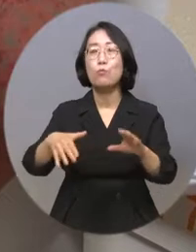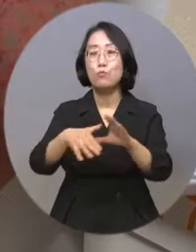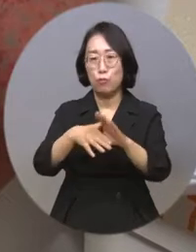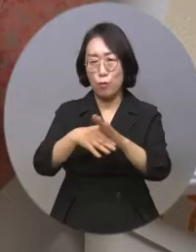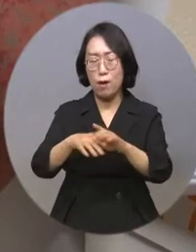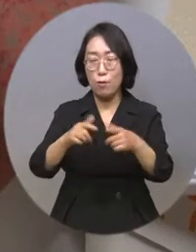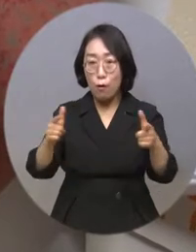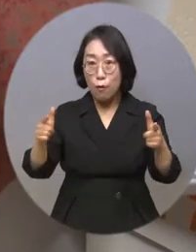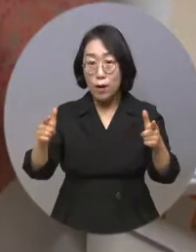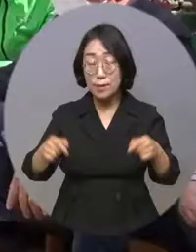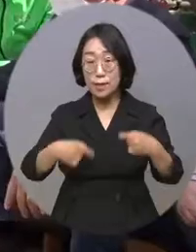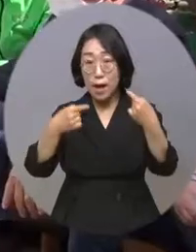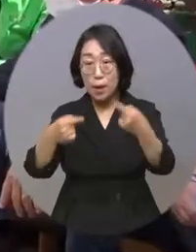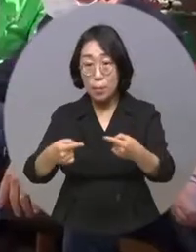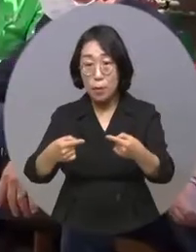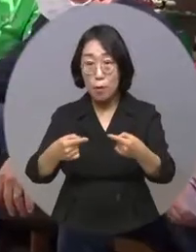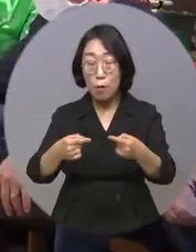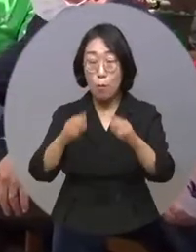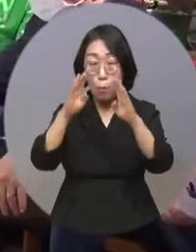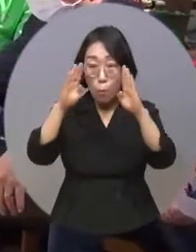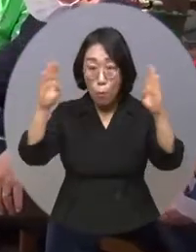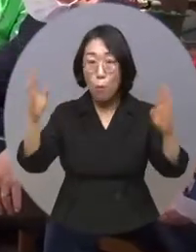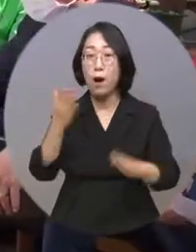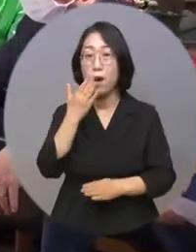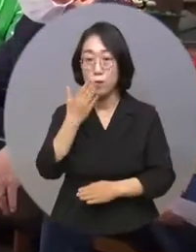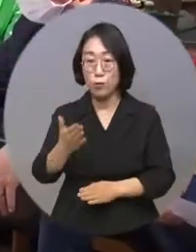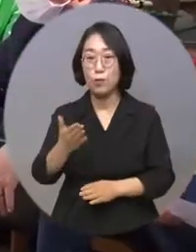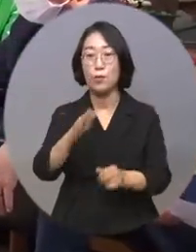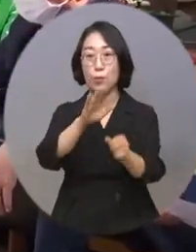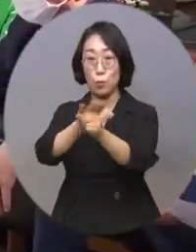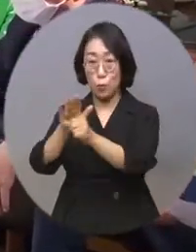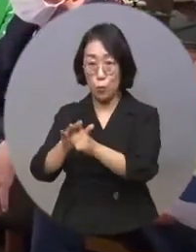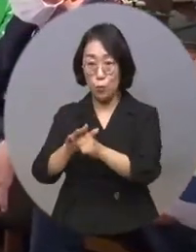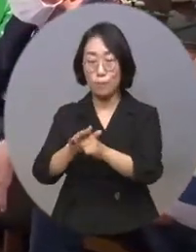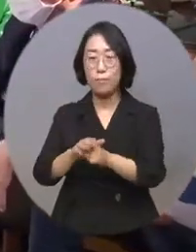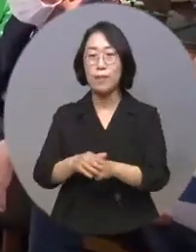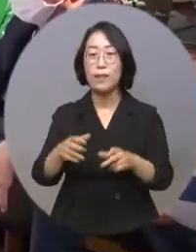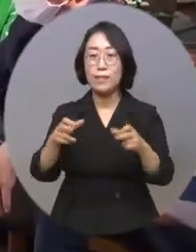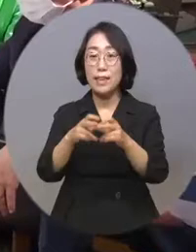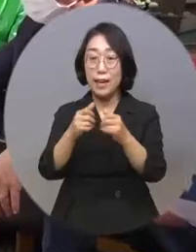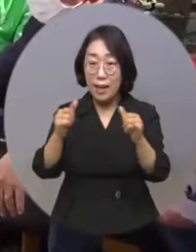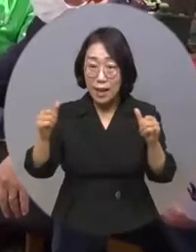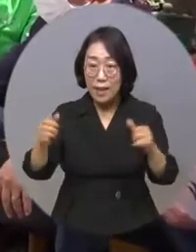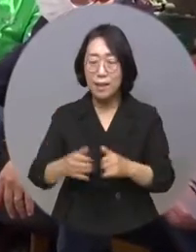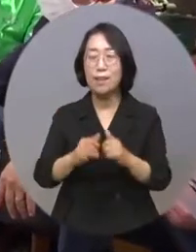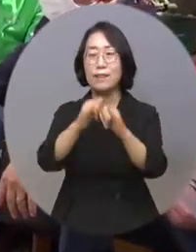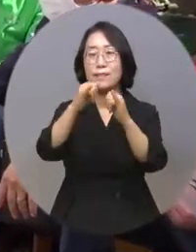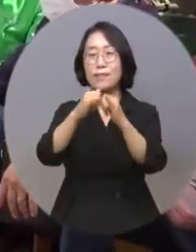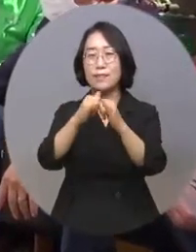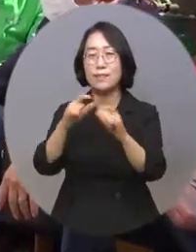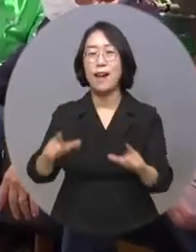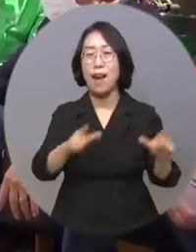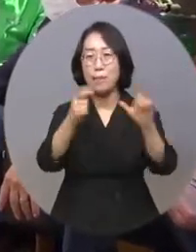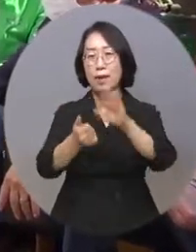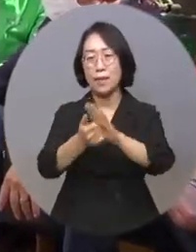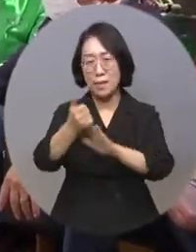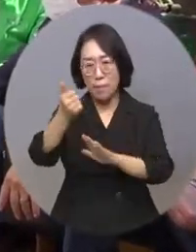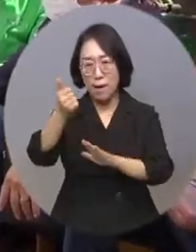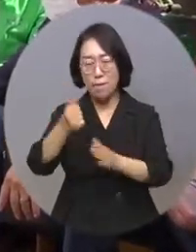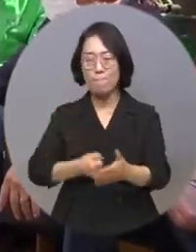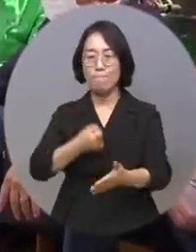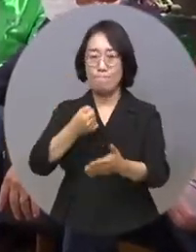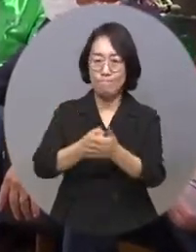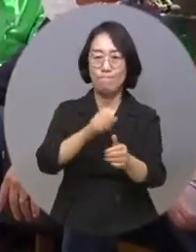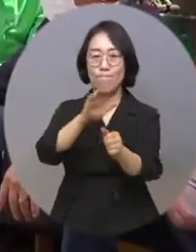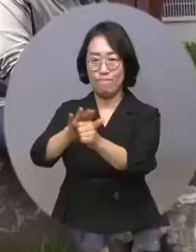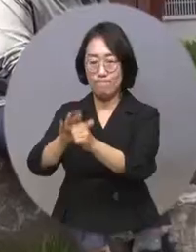접근 가능성과 문화 향유의 기회를 확대함으로써 장애인에게 삶의 희망과 용기를 불어넣는